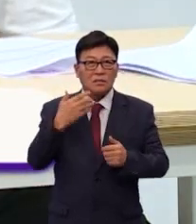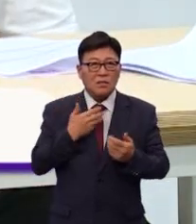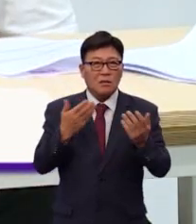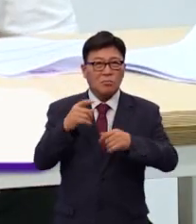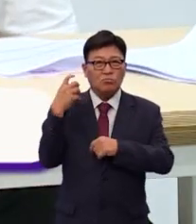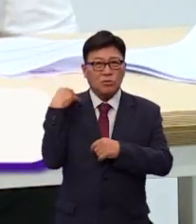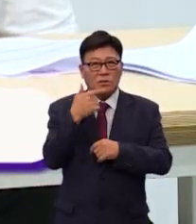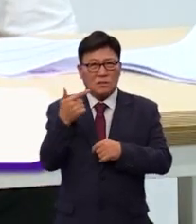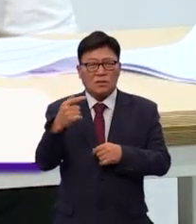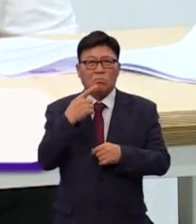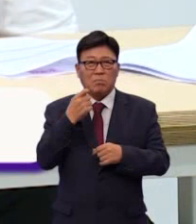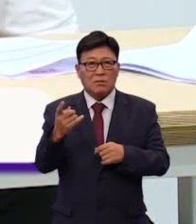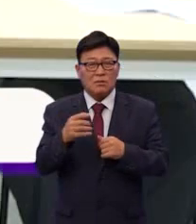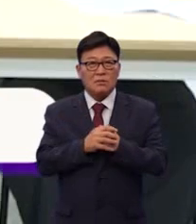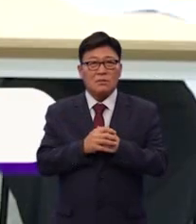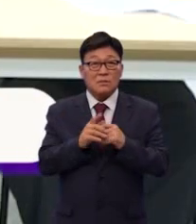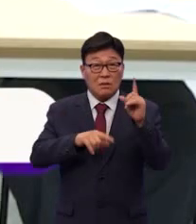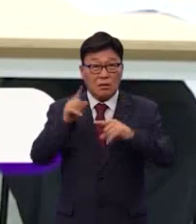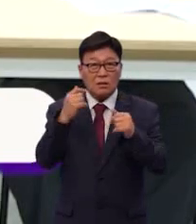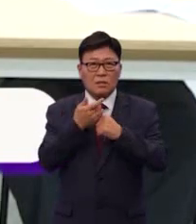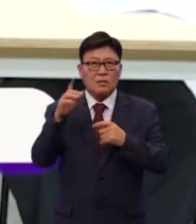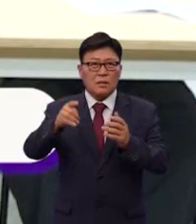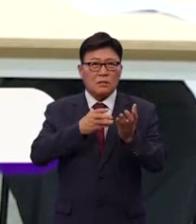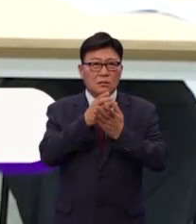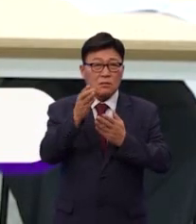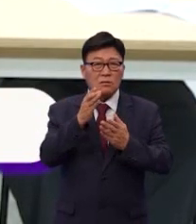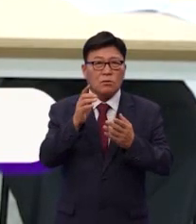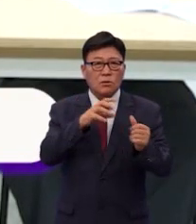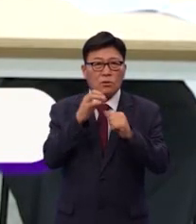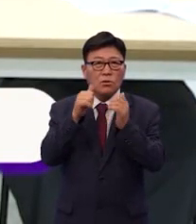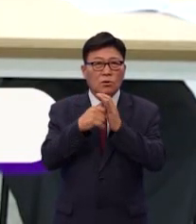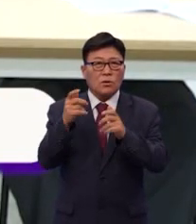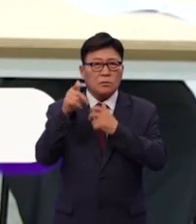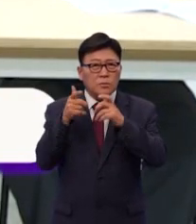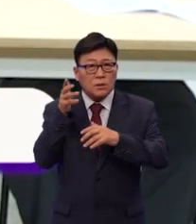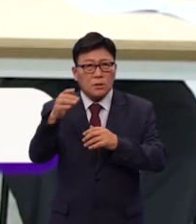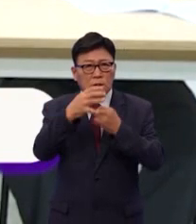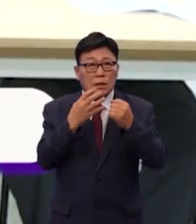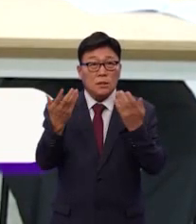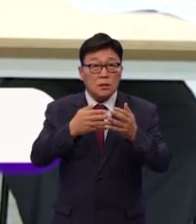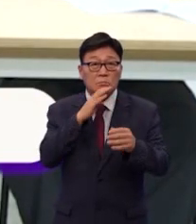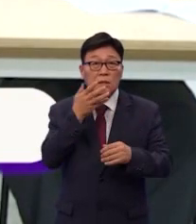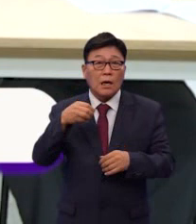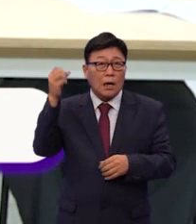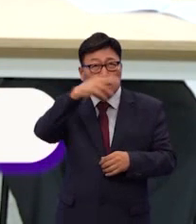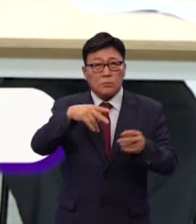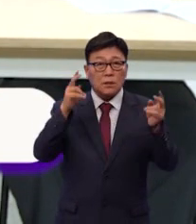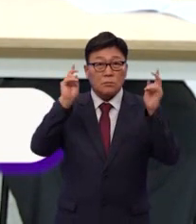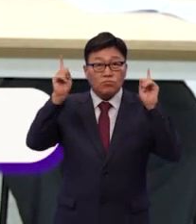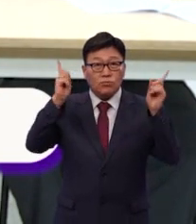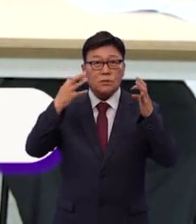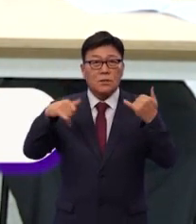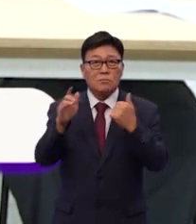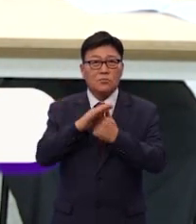것이 뻔한 상황이었습니다. 전공을 살려서 한 업종에서 4년간 근무를 했었는데 갑자기 실업자가